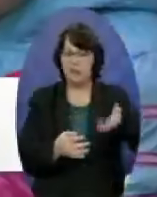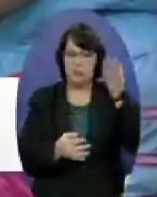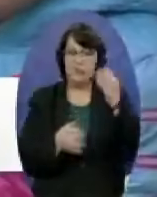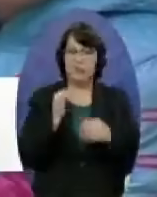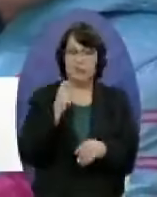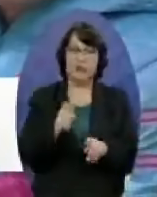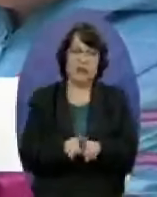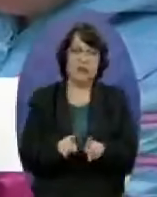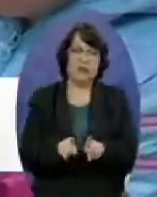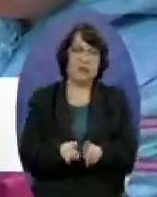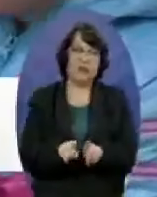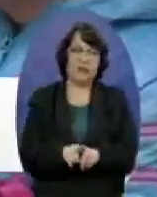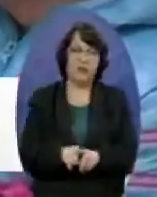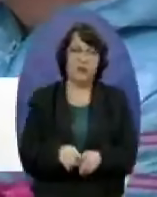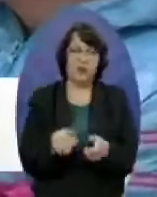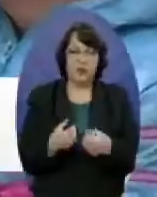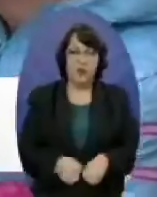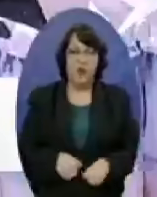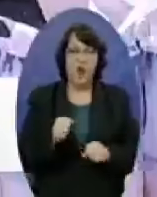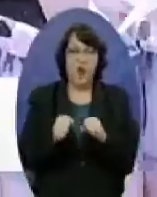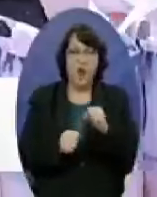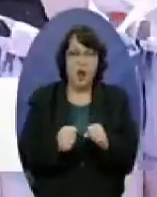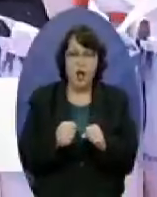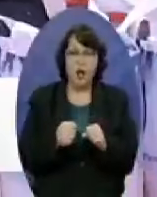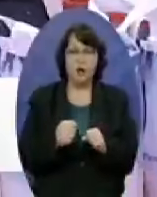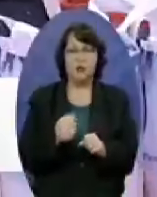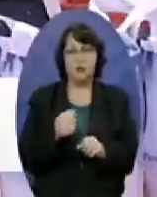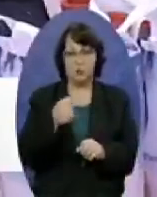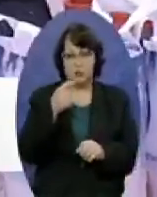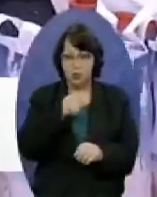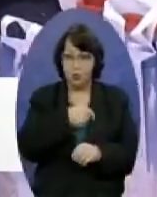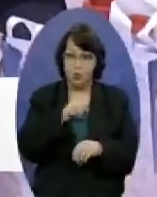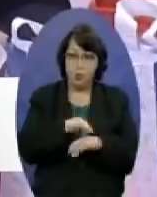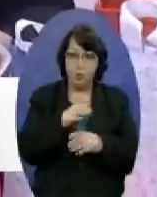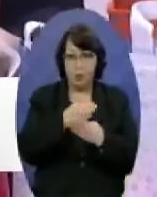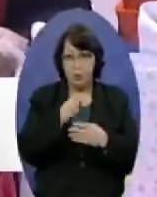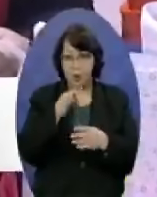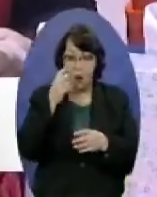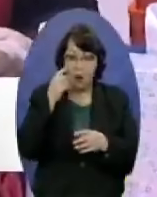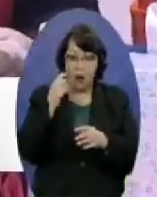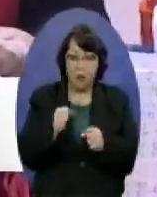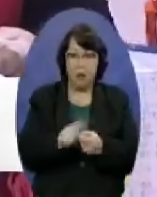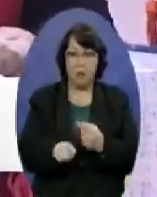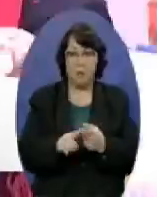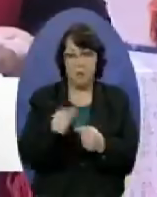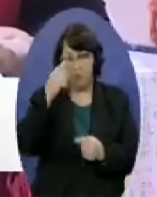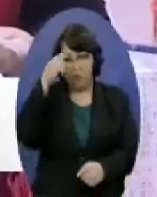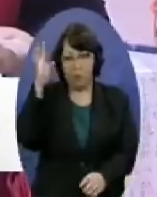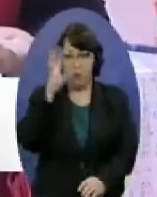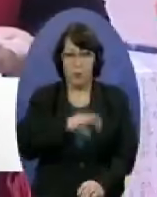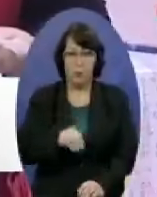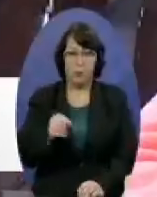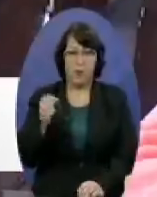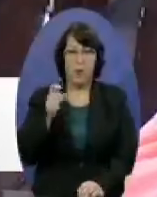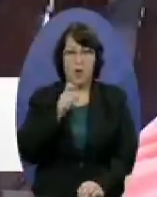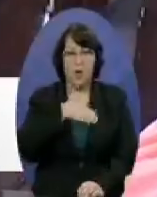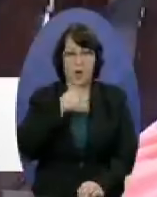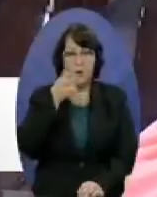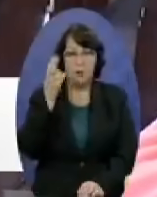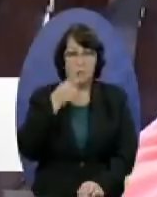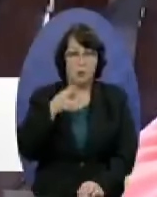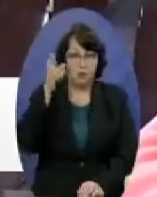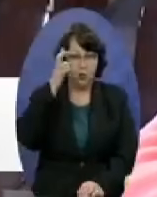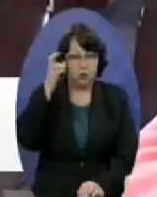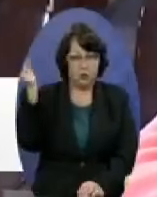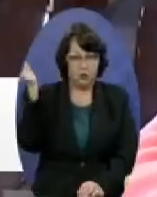болох үеэс зүрхний гажиг онцлох бүрэн боломжтой хэдий ч манайхан эрүүл мэндийн боловсрол дутмагаас болоод гажигтай төрөх тохиолдол өндөр байгааг эмч мэрэгчлэгчнүүд